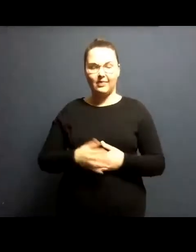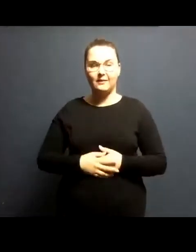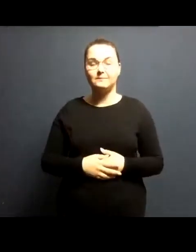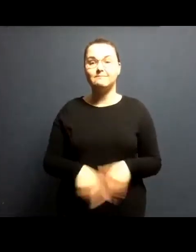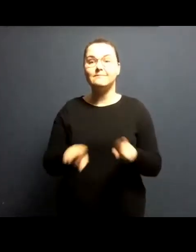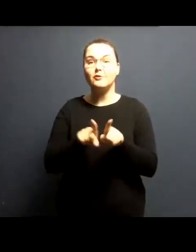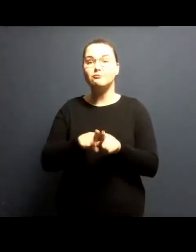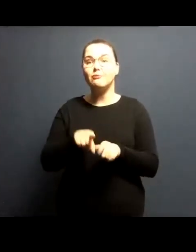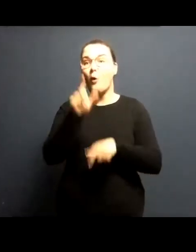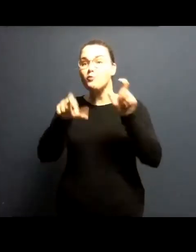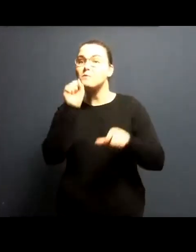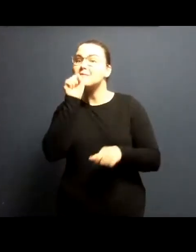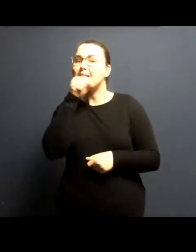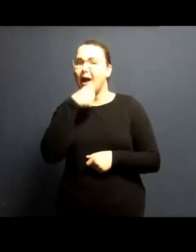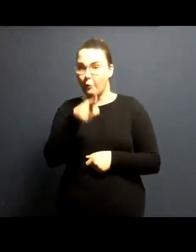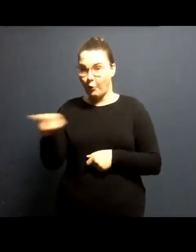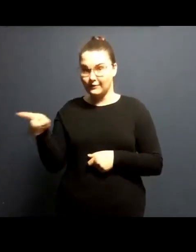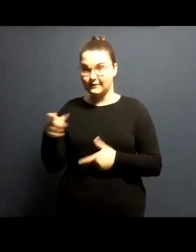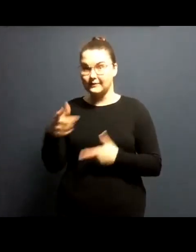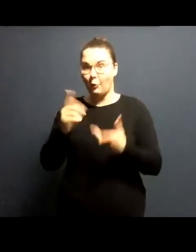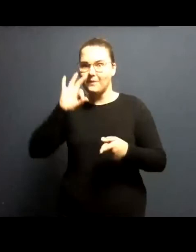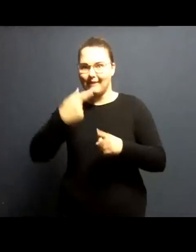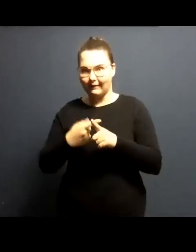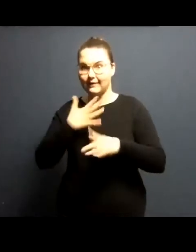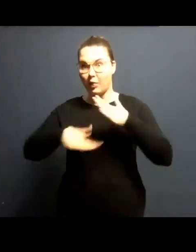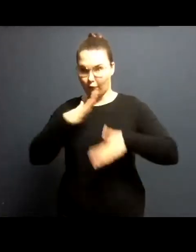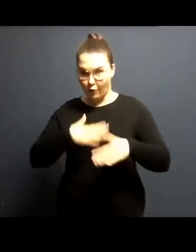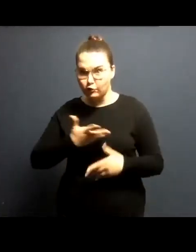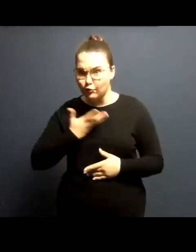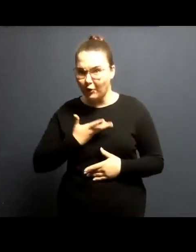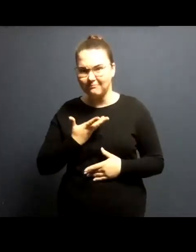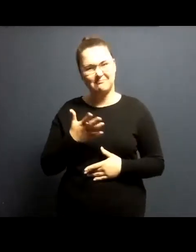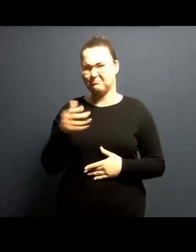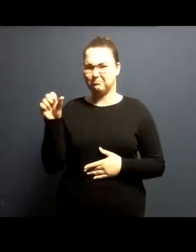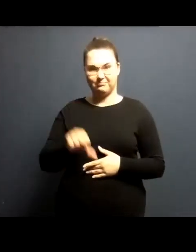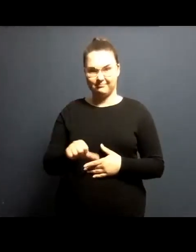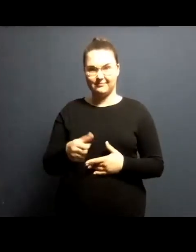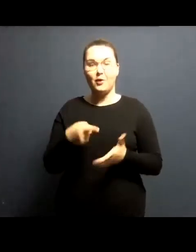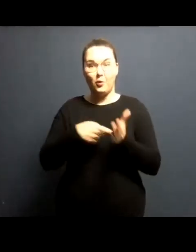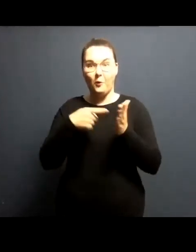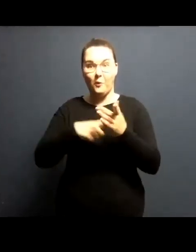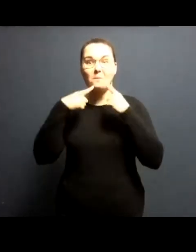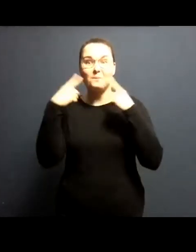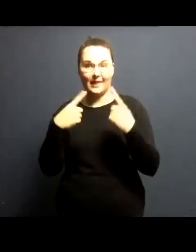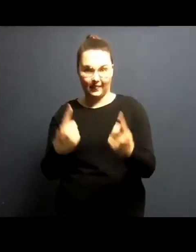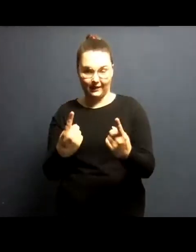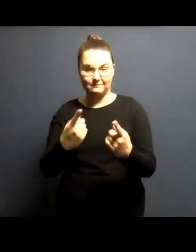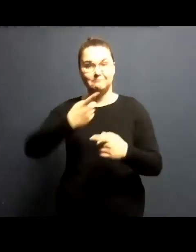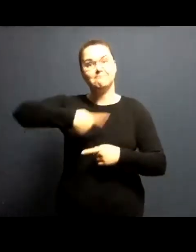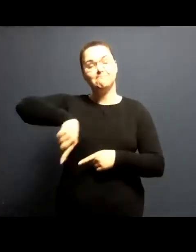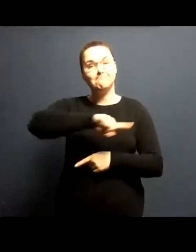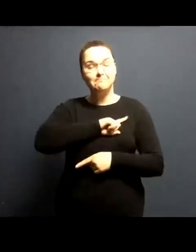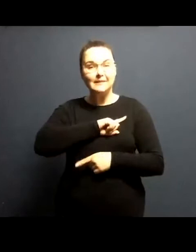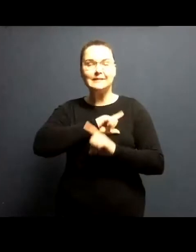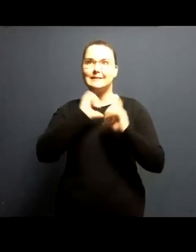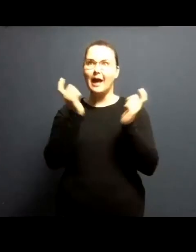seksu mniejszą radość niż młodzi ludzie. To są właściwie mity, z którymi właściwie zderzają się